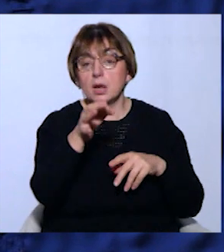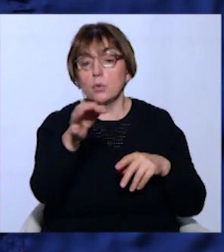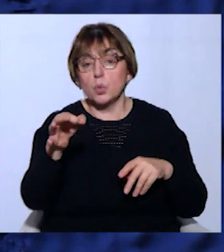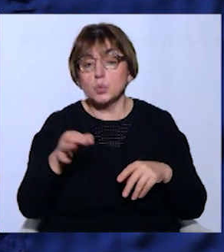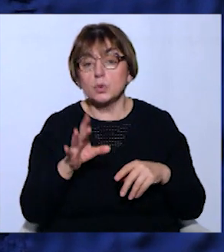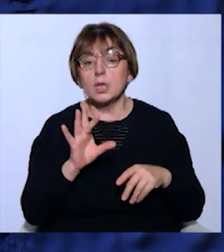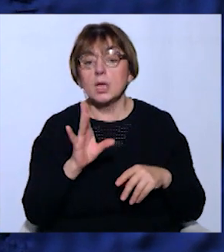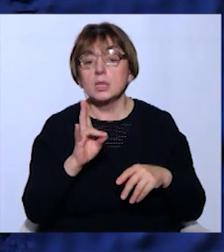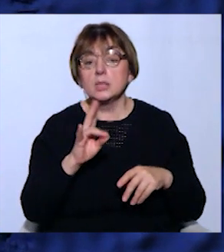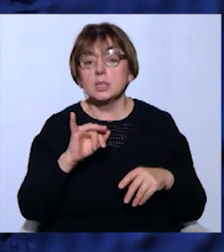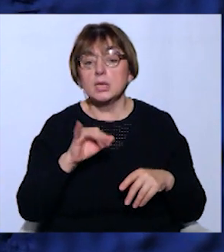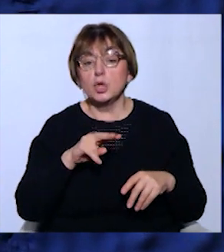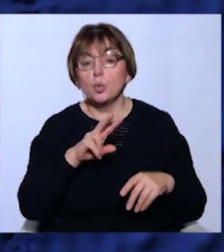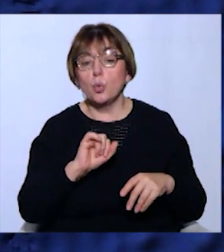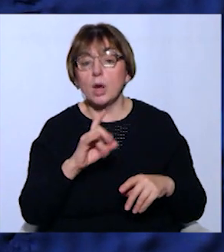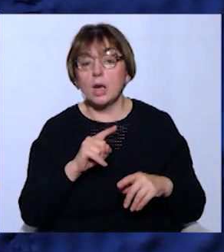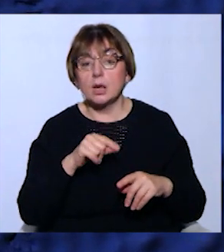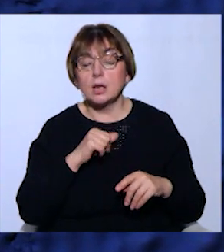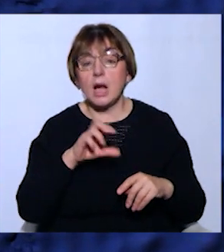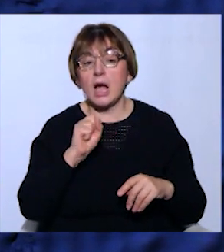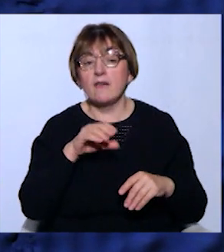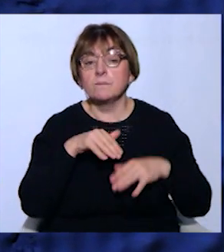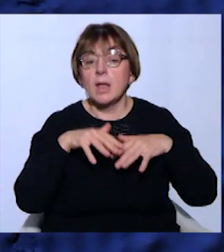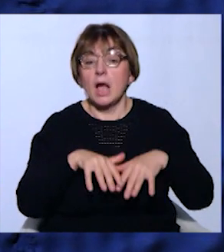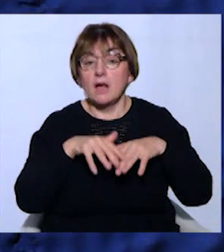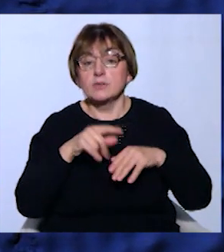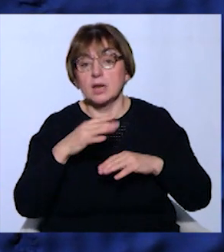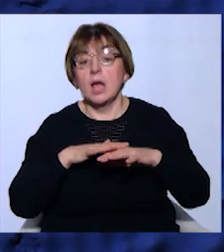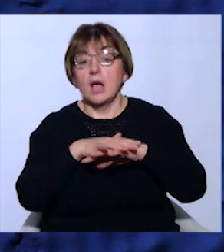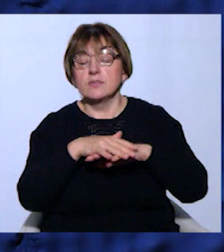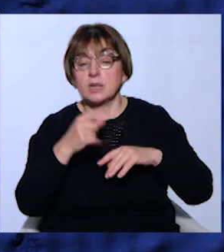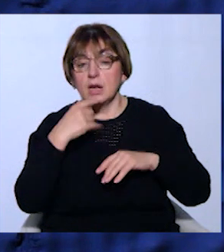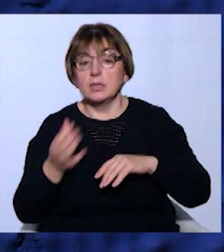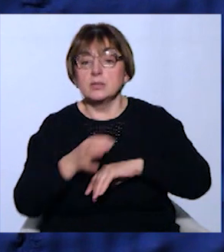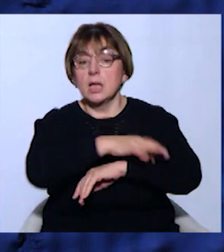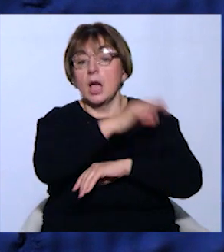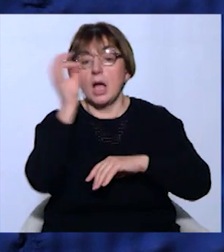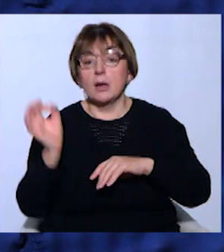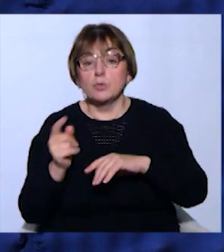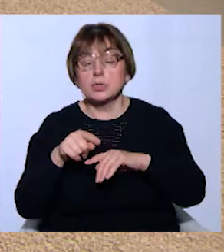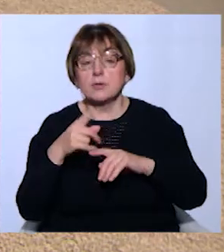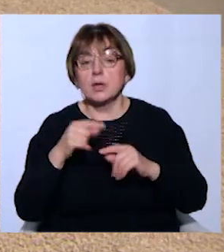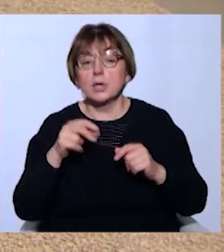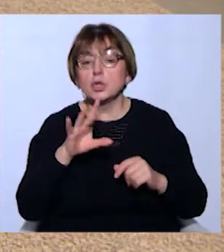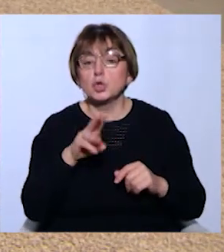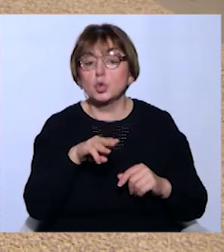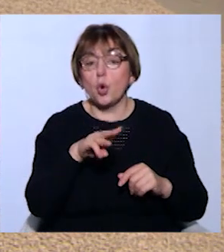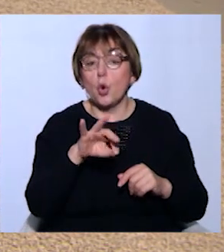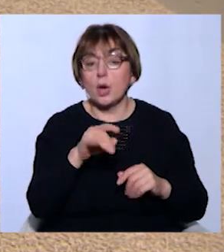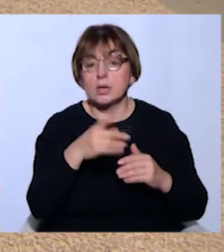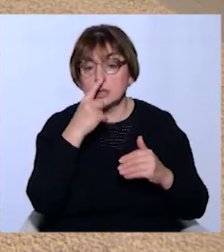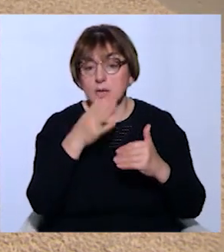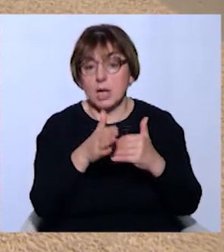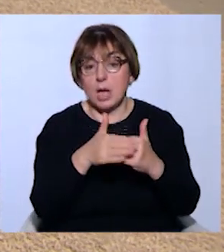ნიუე, რომელიც მდებარეობს ავსტრალიის აღმოსავლეთით, კუნძულ ცნობილ კუნძულ ტონგასთან